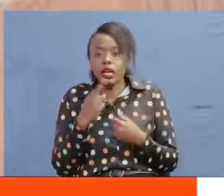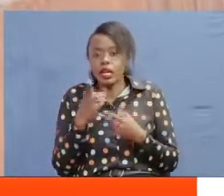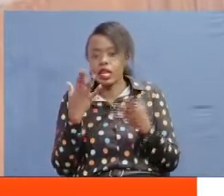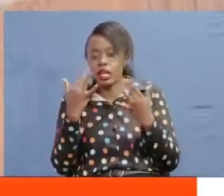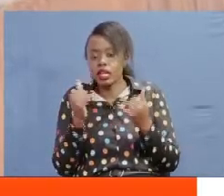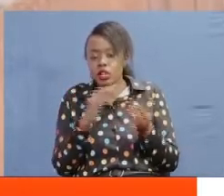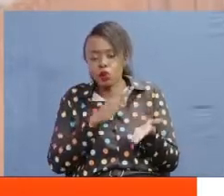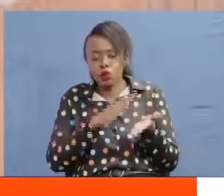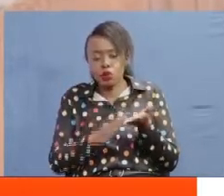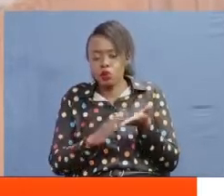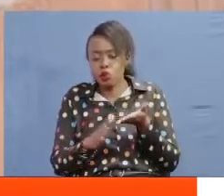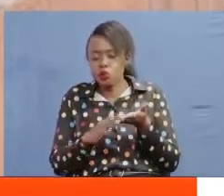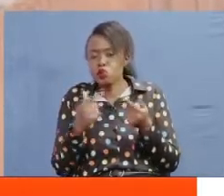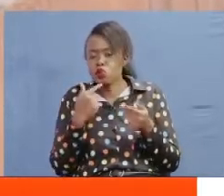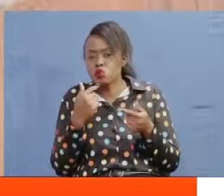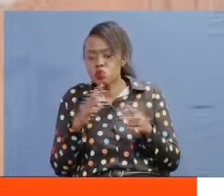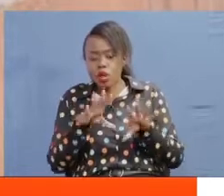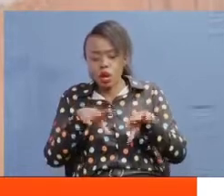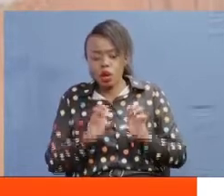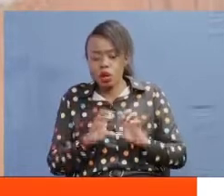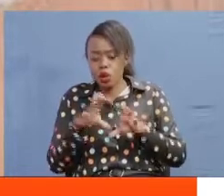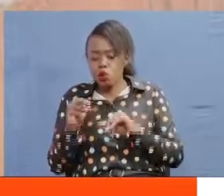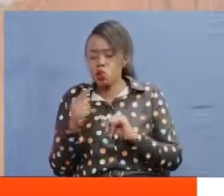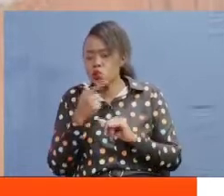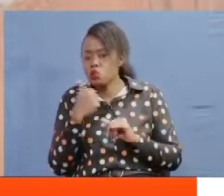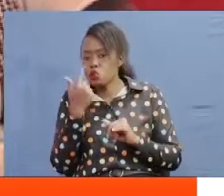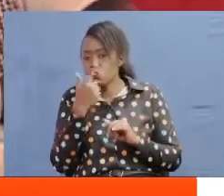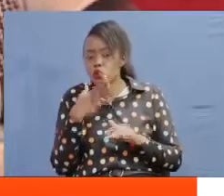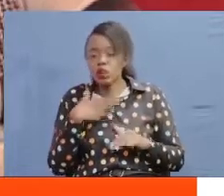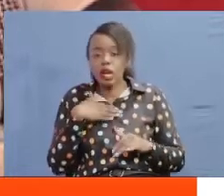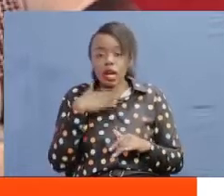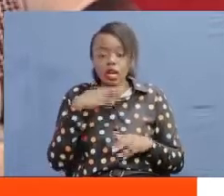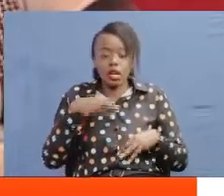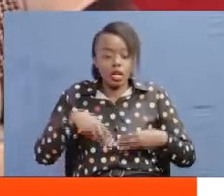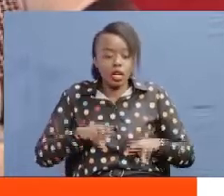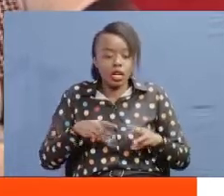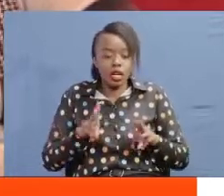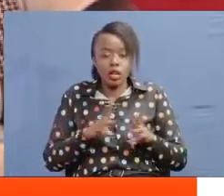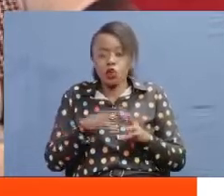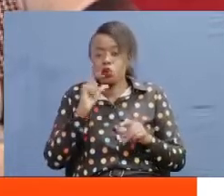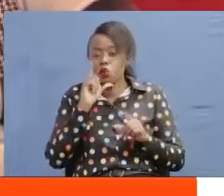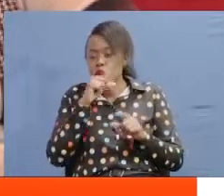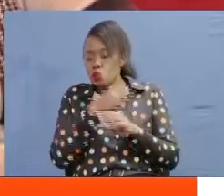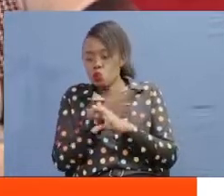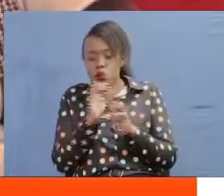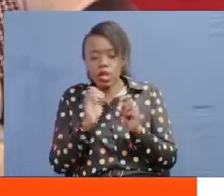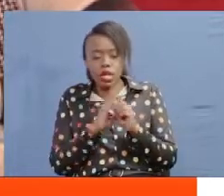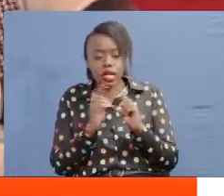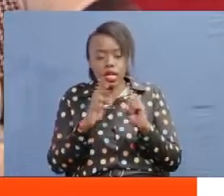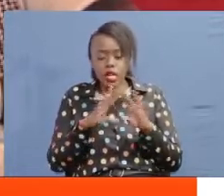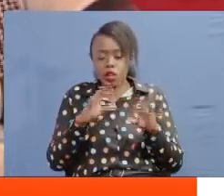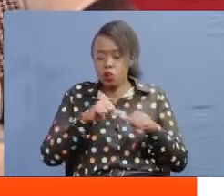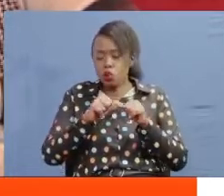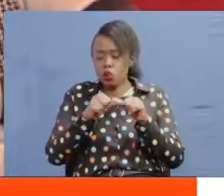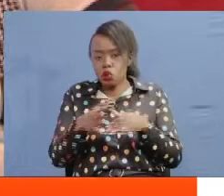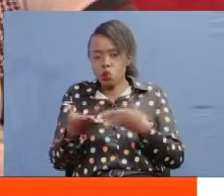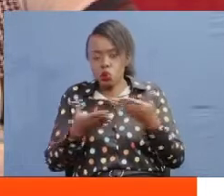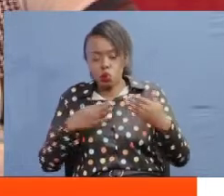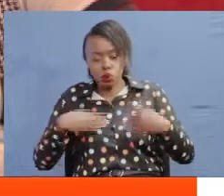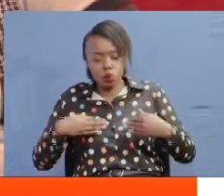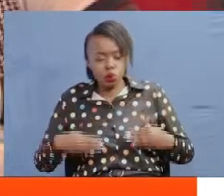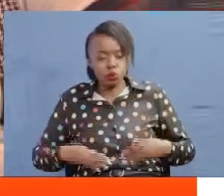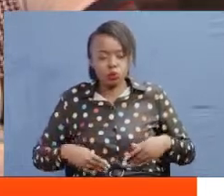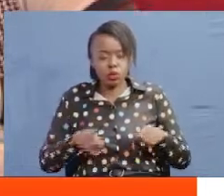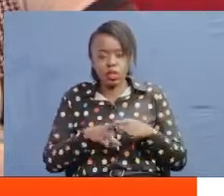in a hurry to bury their relatives who died in a mysterious way without post-mortem being done on the bodies and